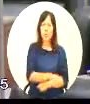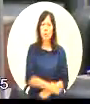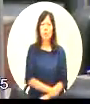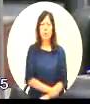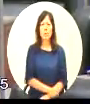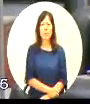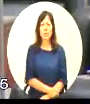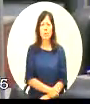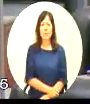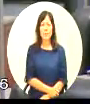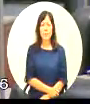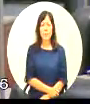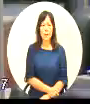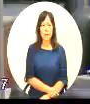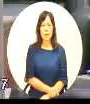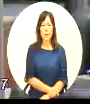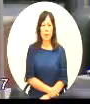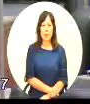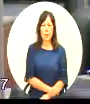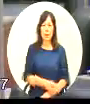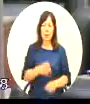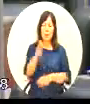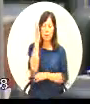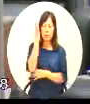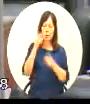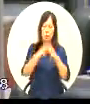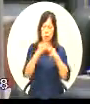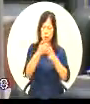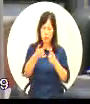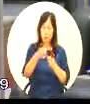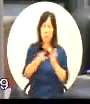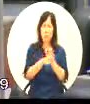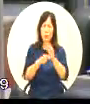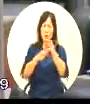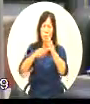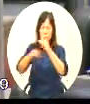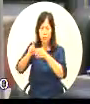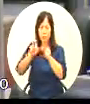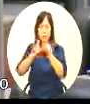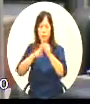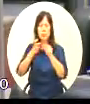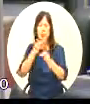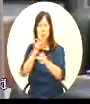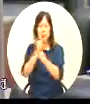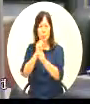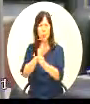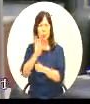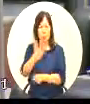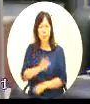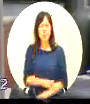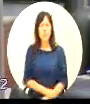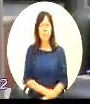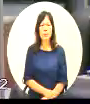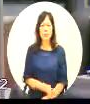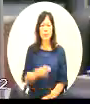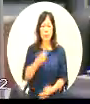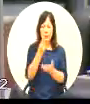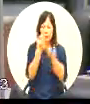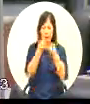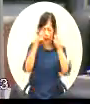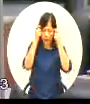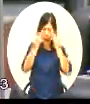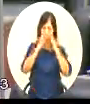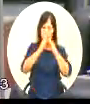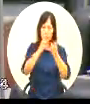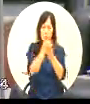的政务人员哦，来进入了中央。那我们在高雄的每一个区域立